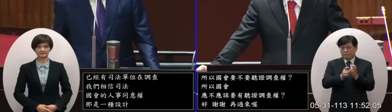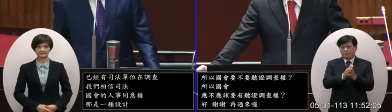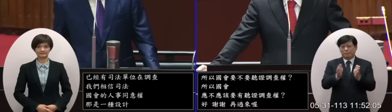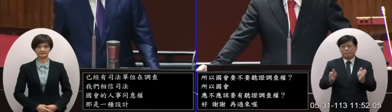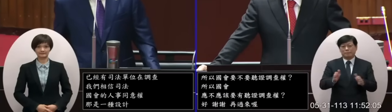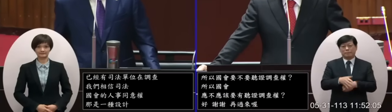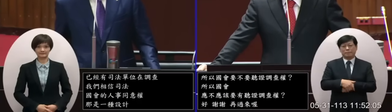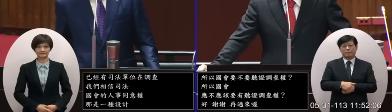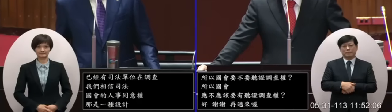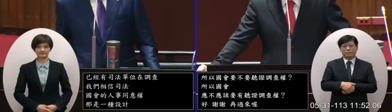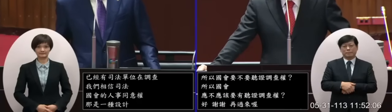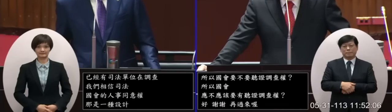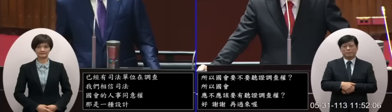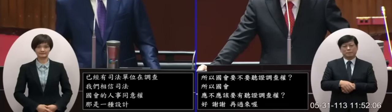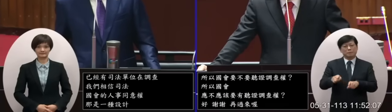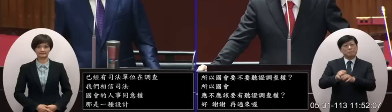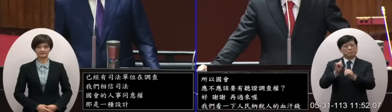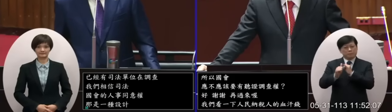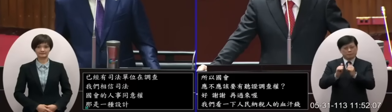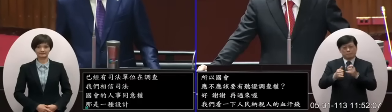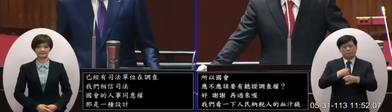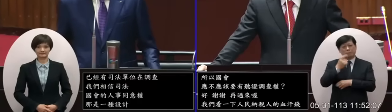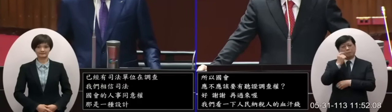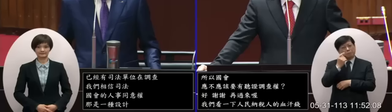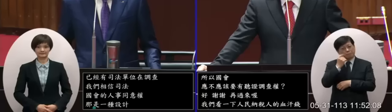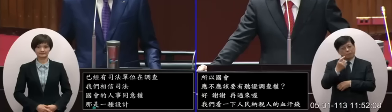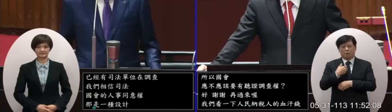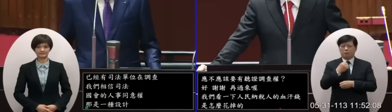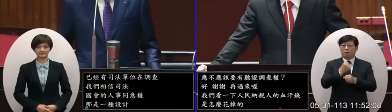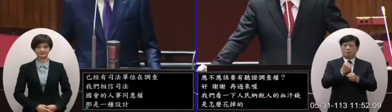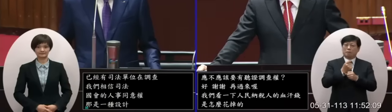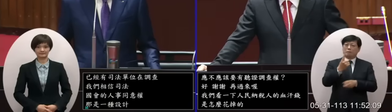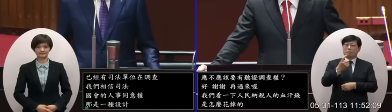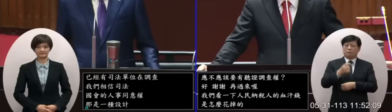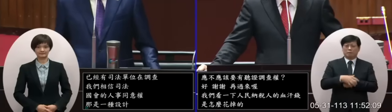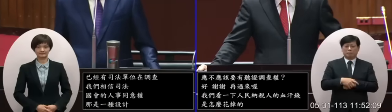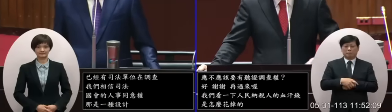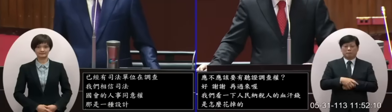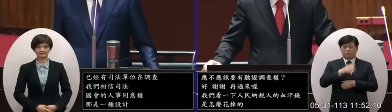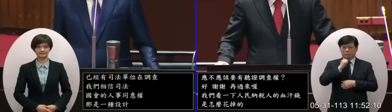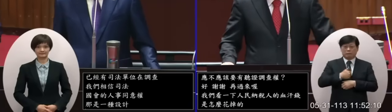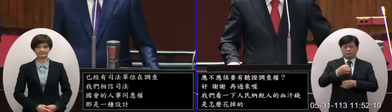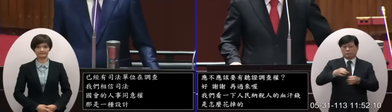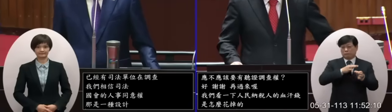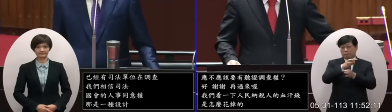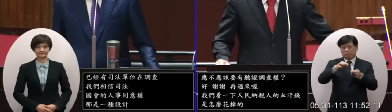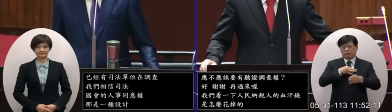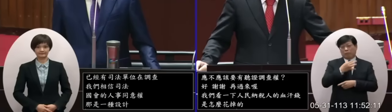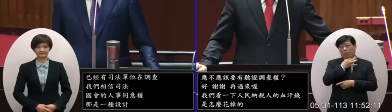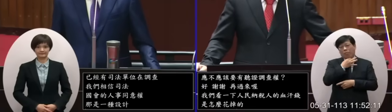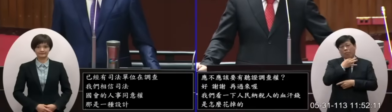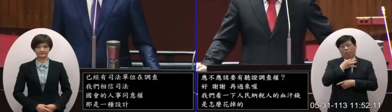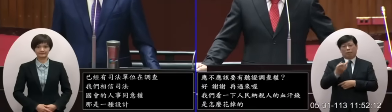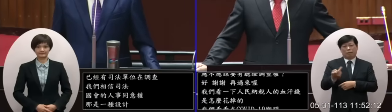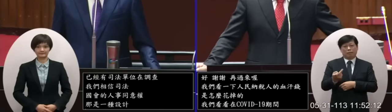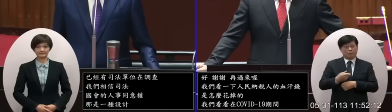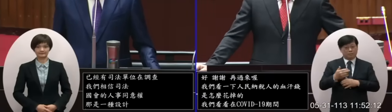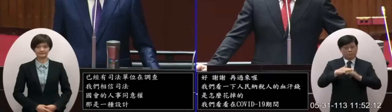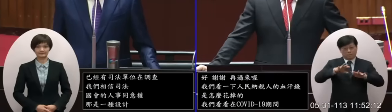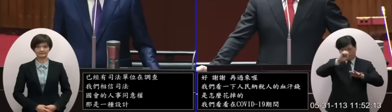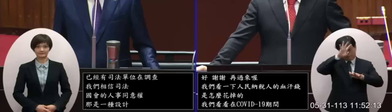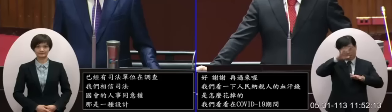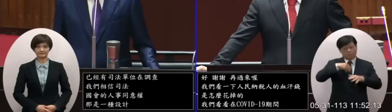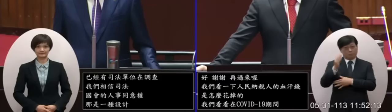间，百姓哀嚎无法工作，百业萧条，民进党政